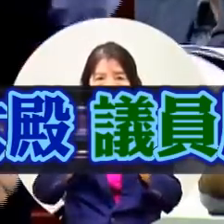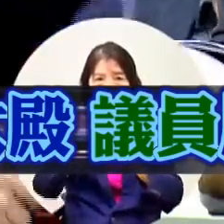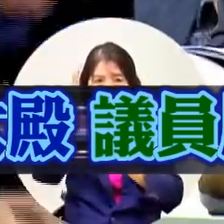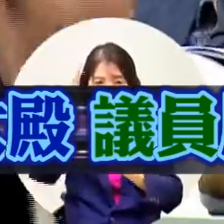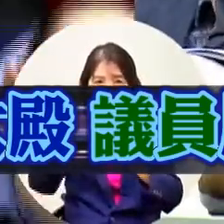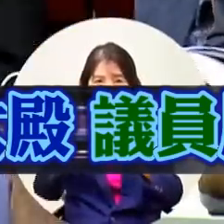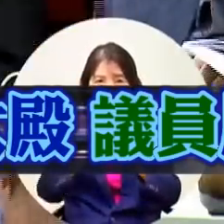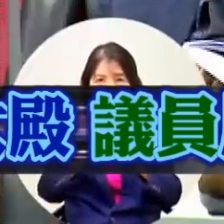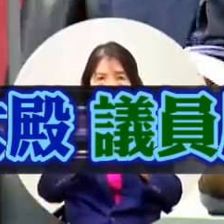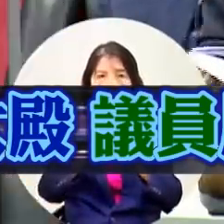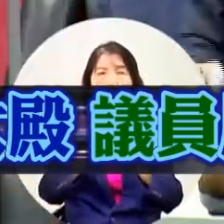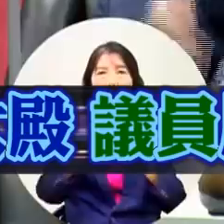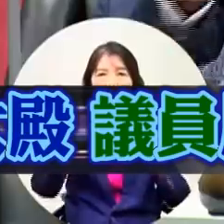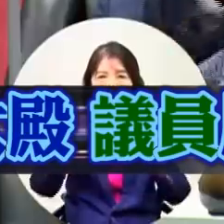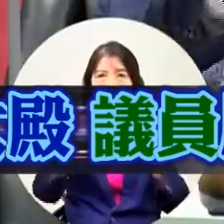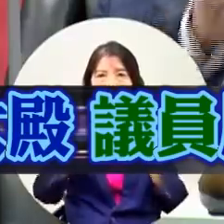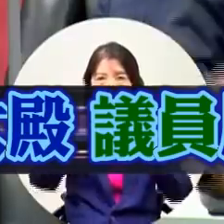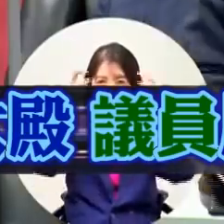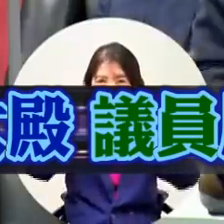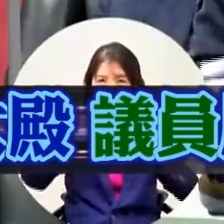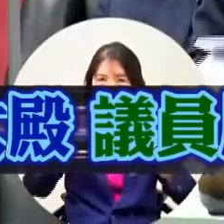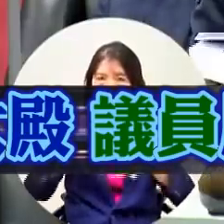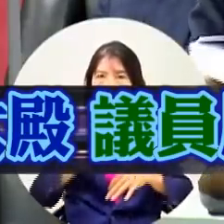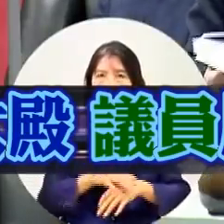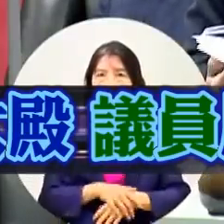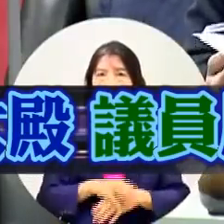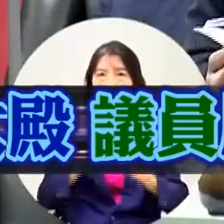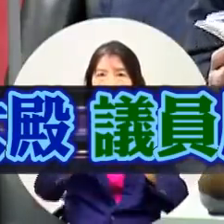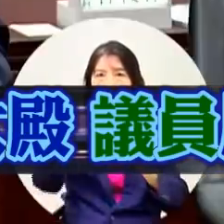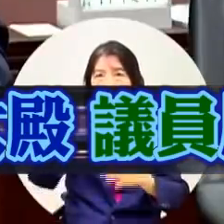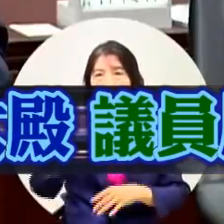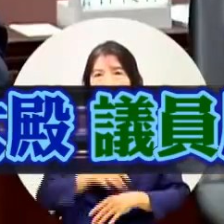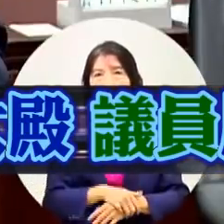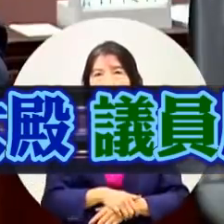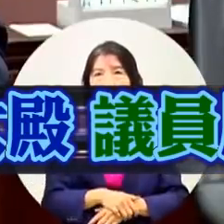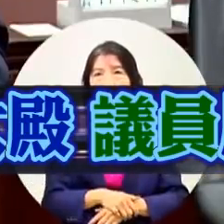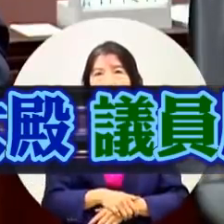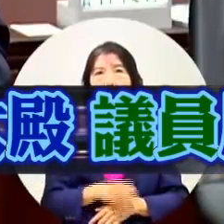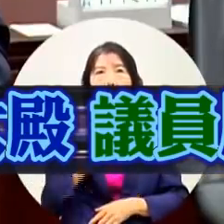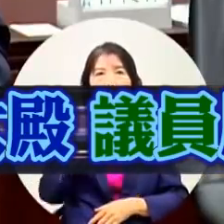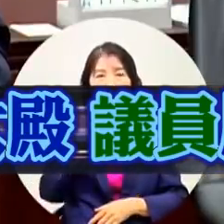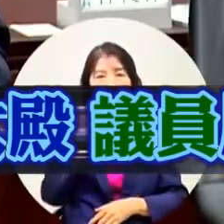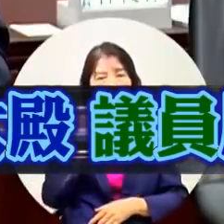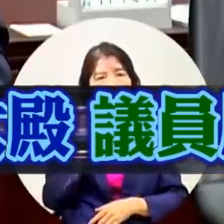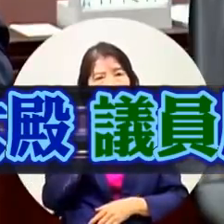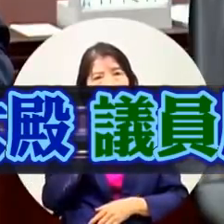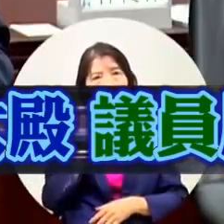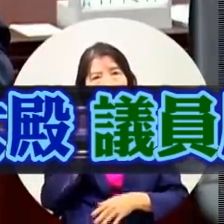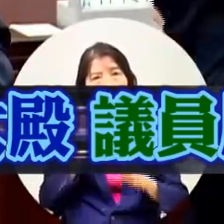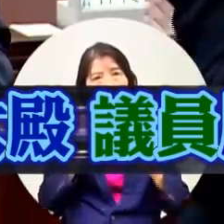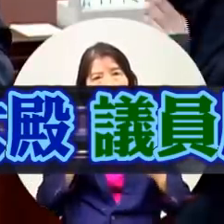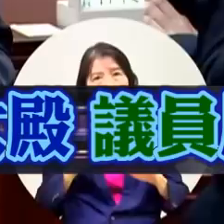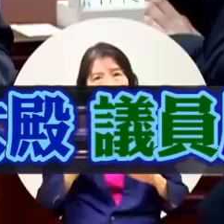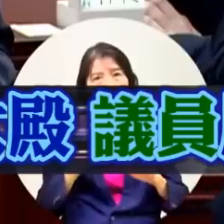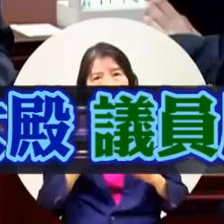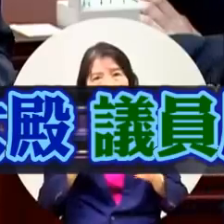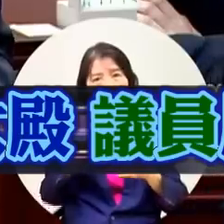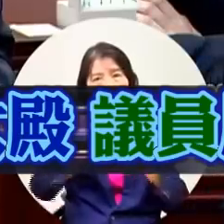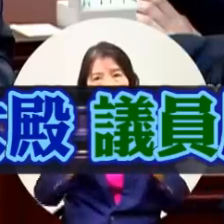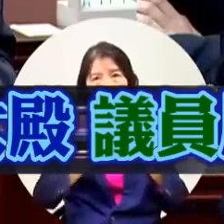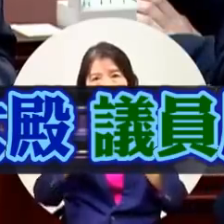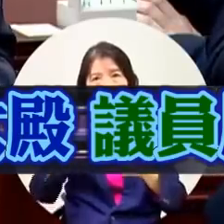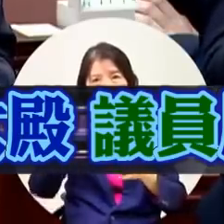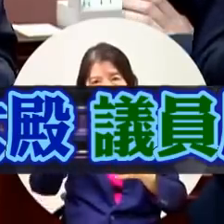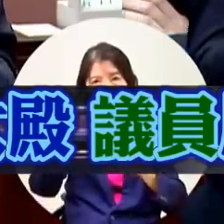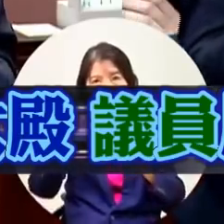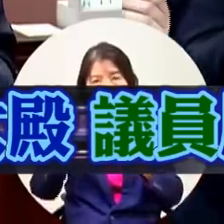发大财。 局长， 我们如果整体看是减少近300，但是我